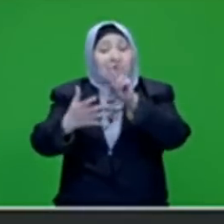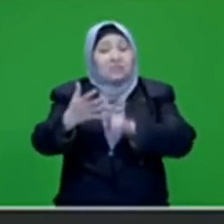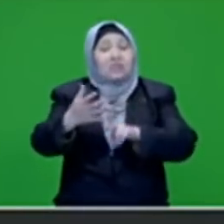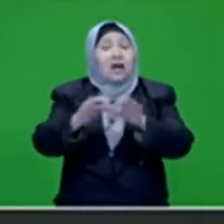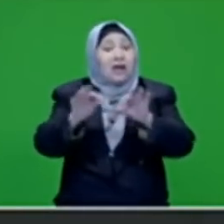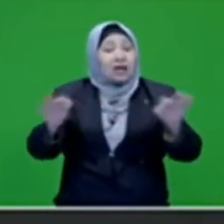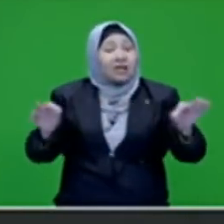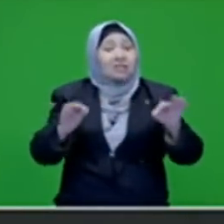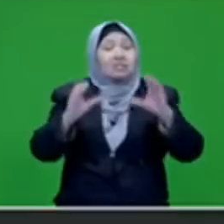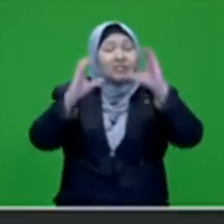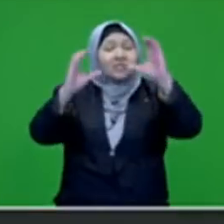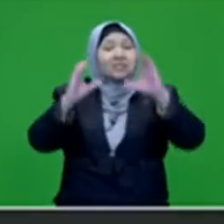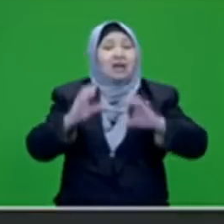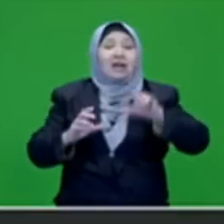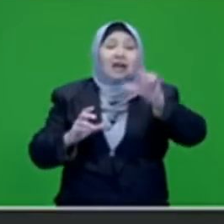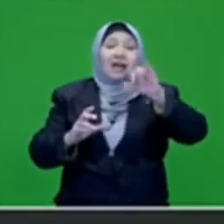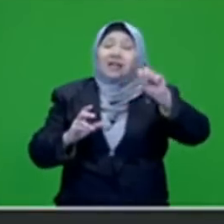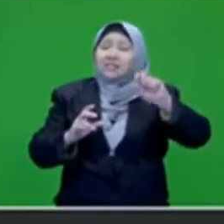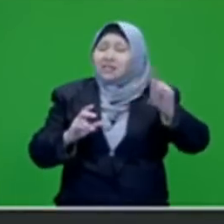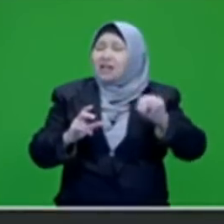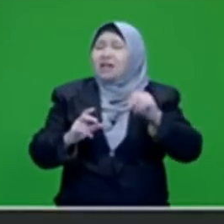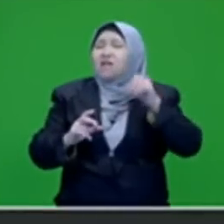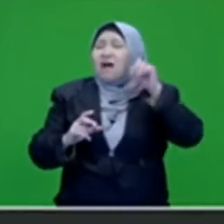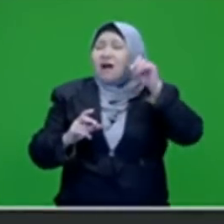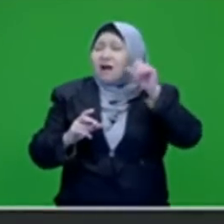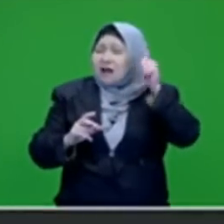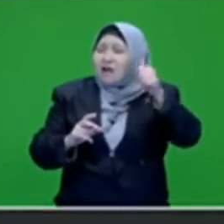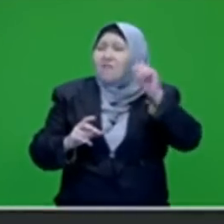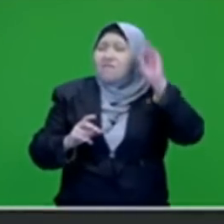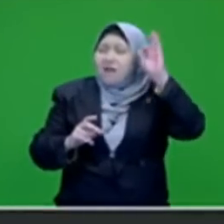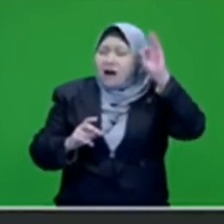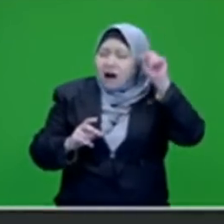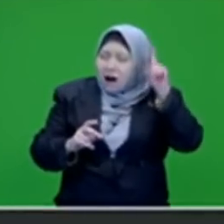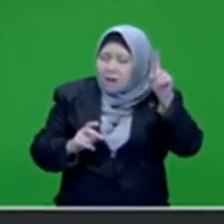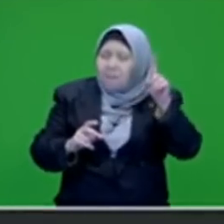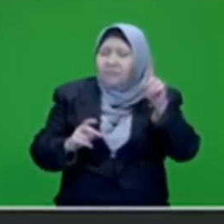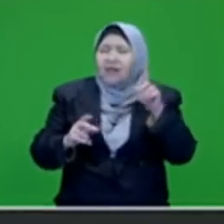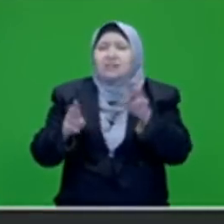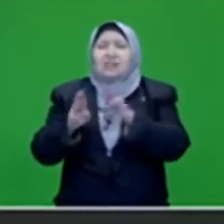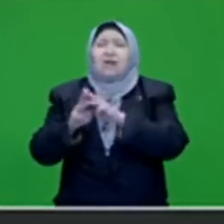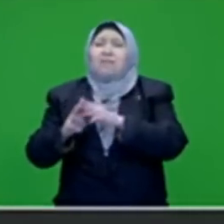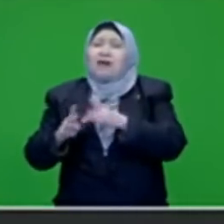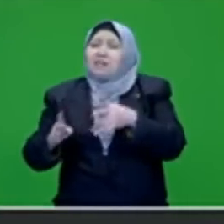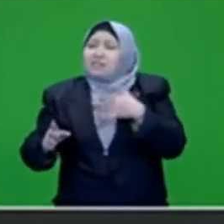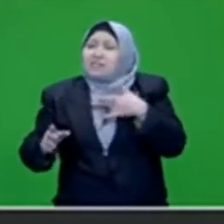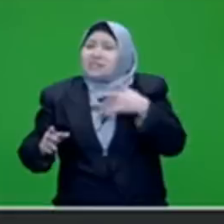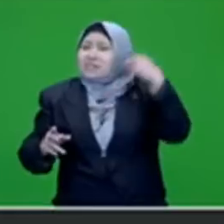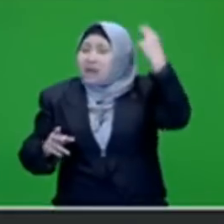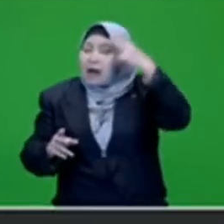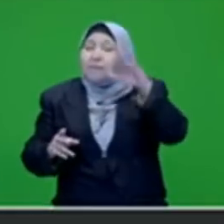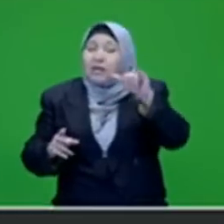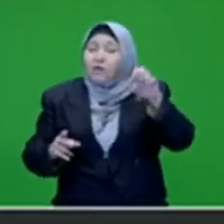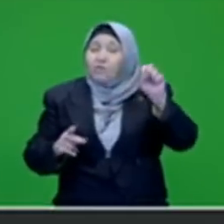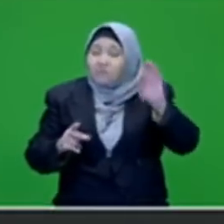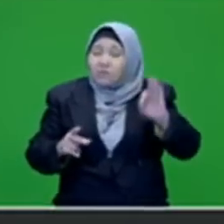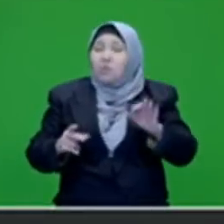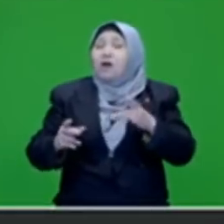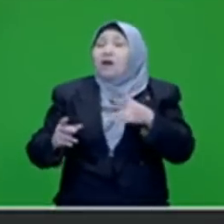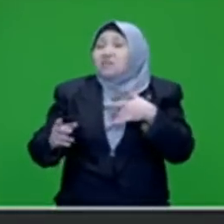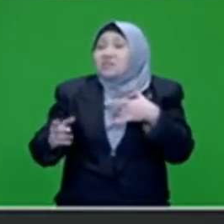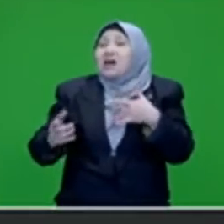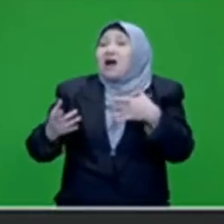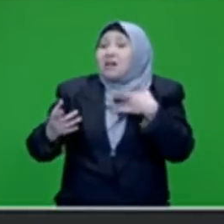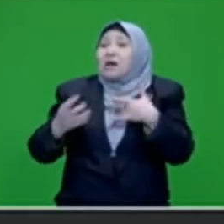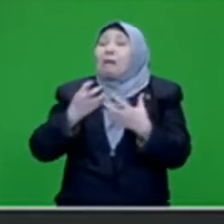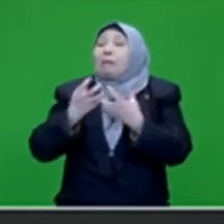dia akan faham macam Nabi Yusuf pun ada keinginan terhadap mak angkat dia, imra'ah